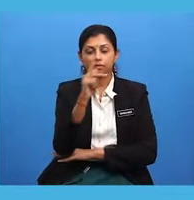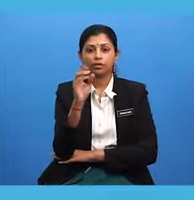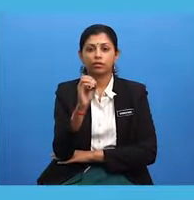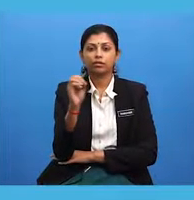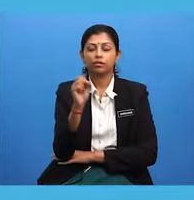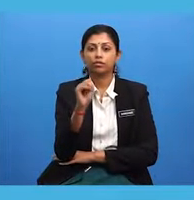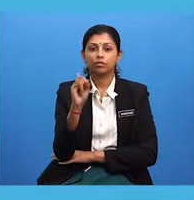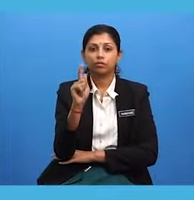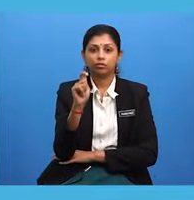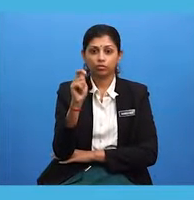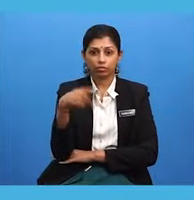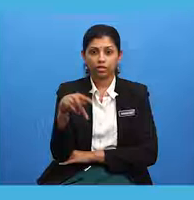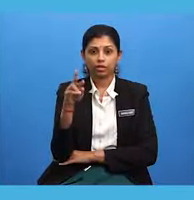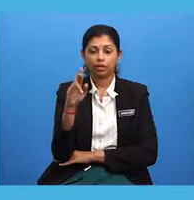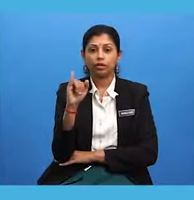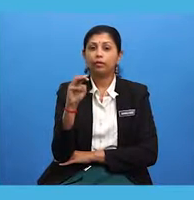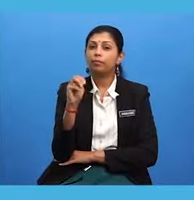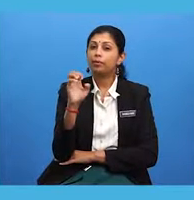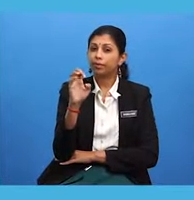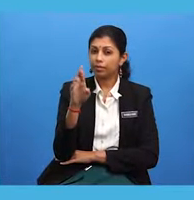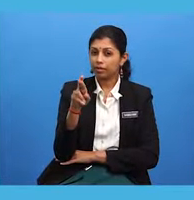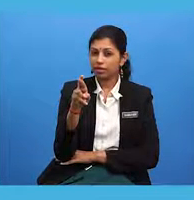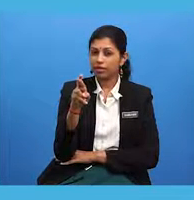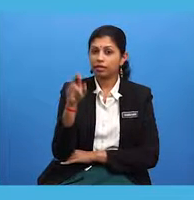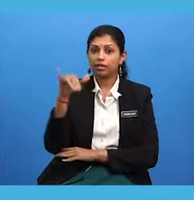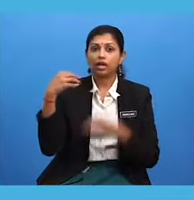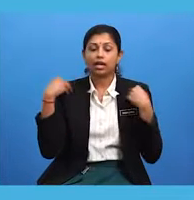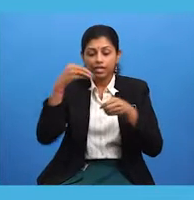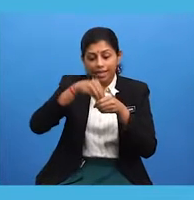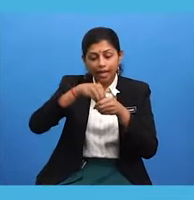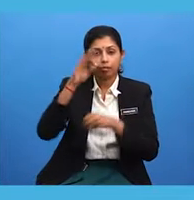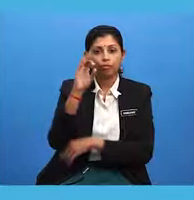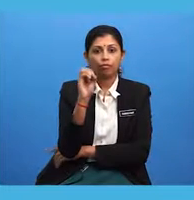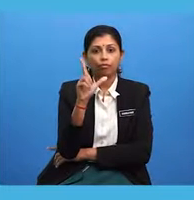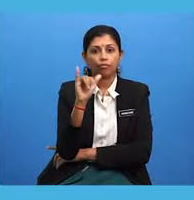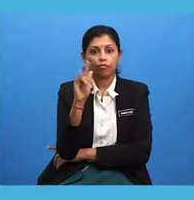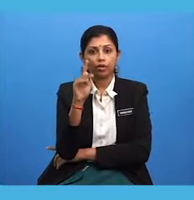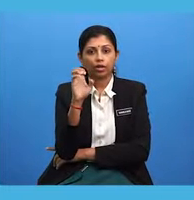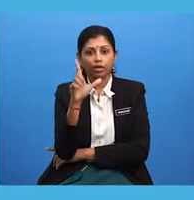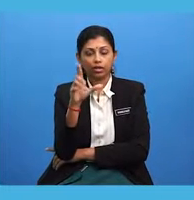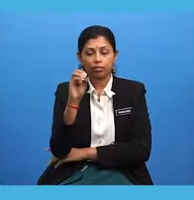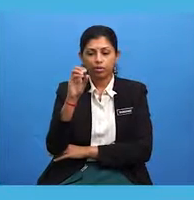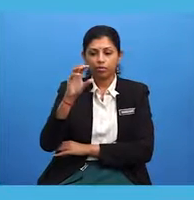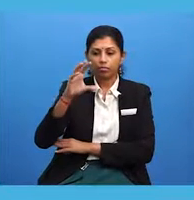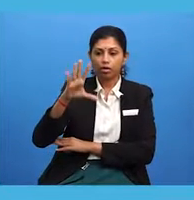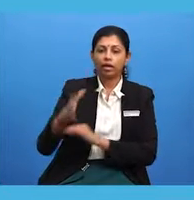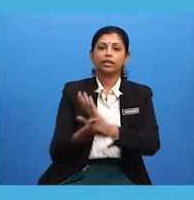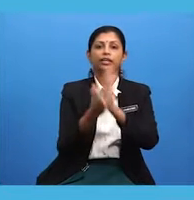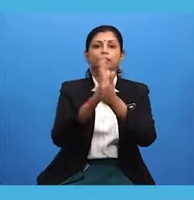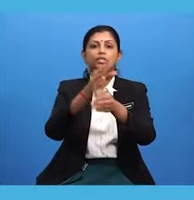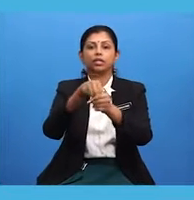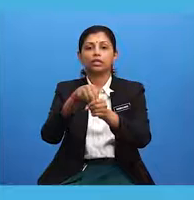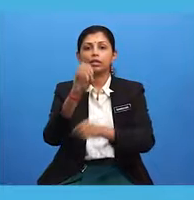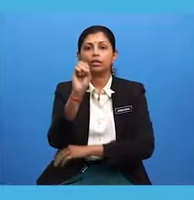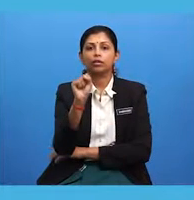terkandung di dalam folikel prima akan berkembang menjadi oosit sekunder yang terkandung